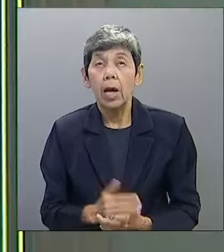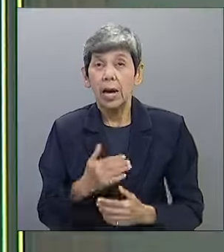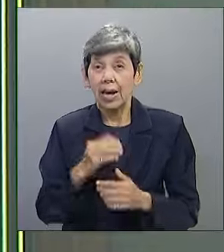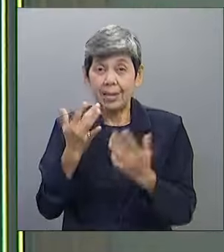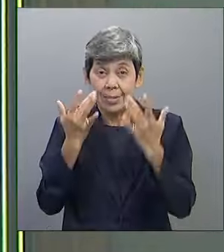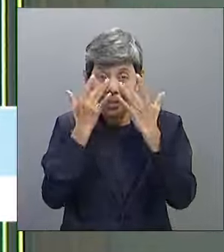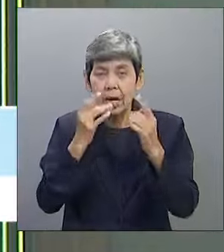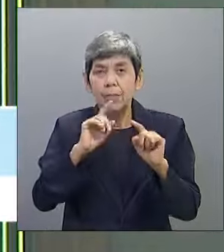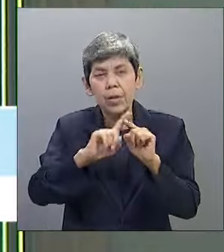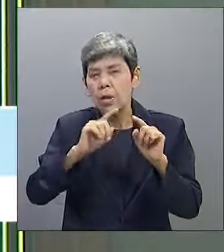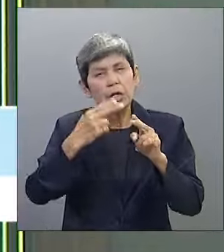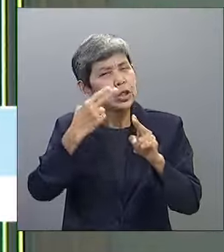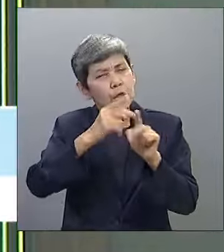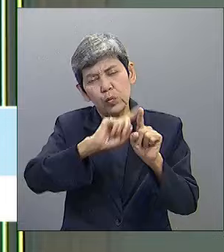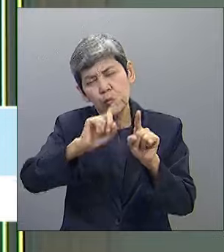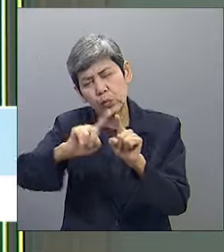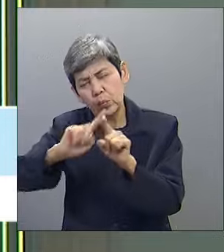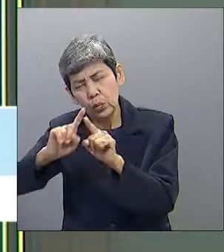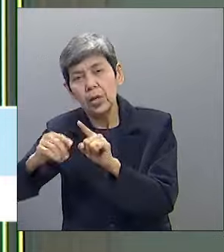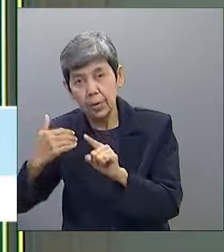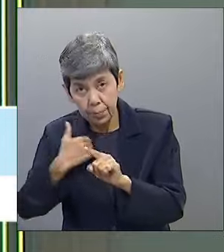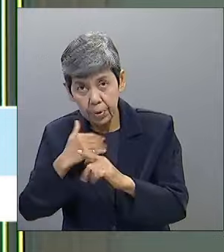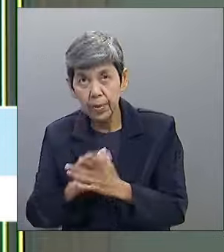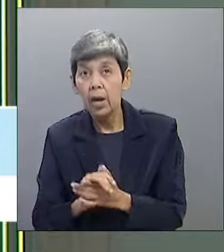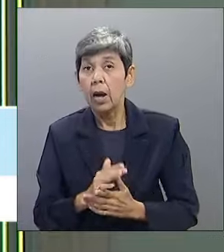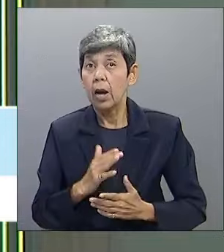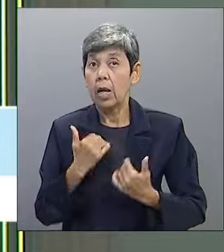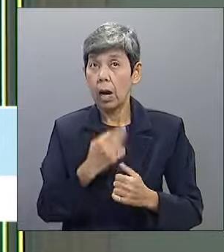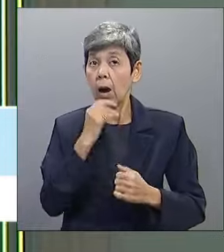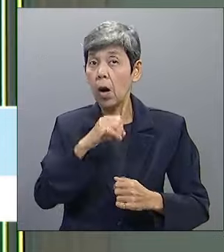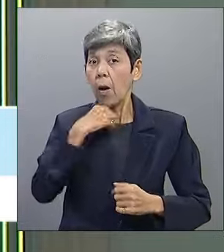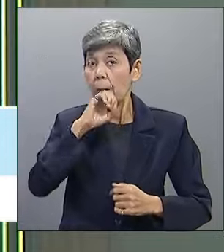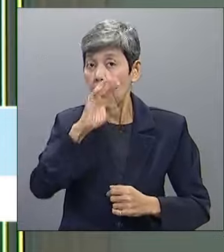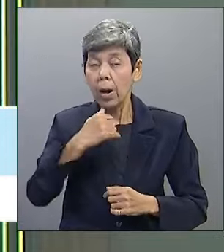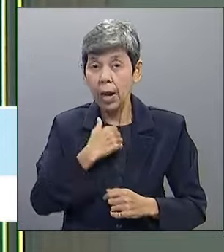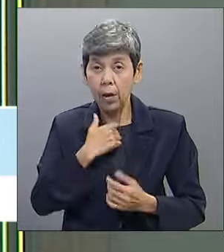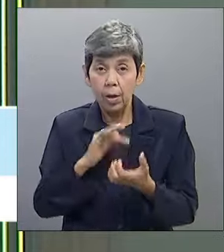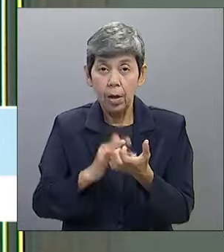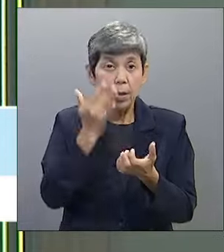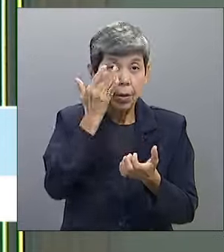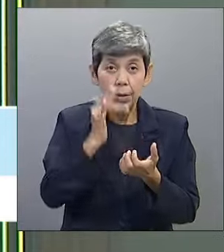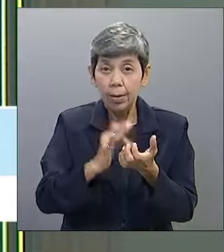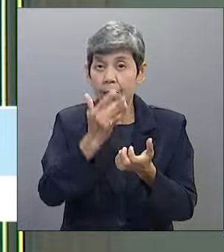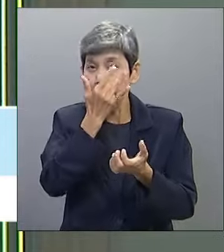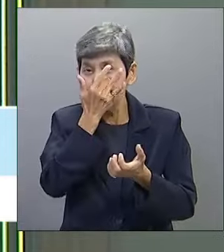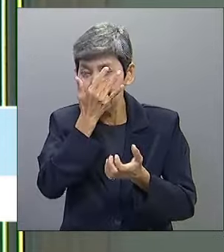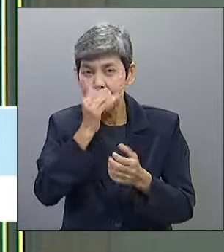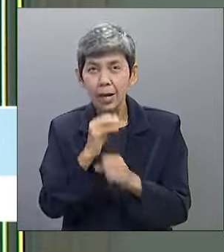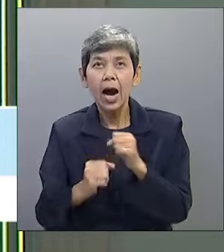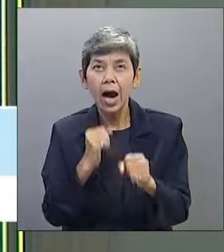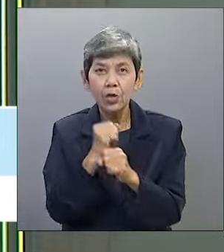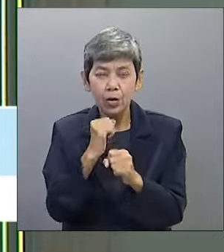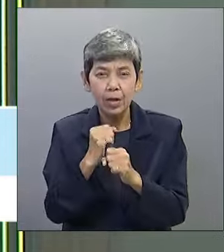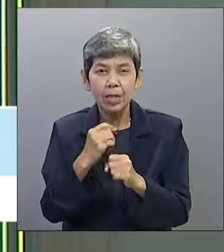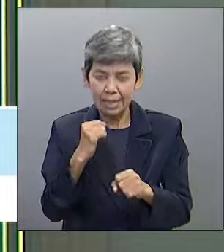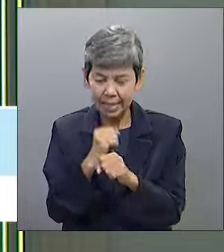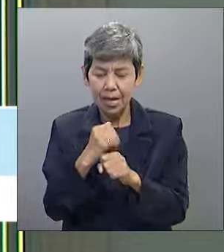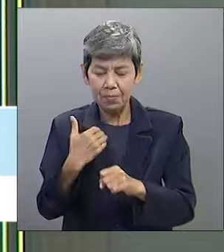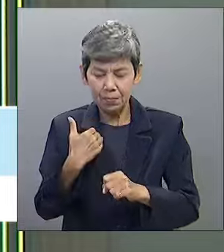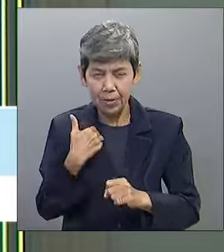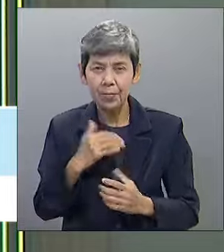เลนส์มีหลายรุ่นหลายยี่ห้อมากเลยนะครับ อย่างแรกเลยก็คืออย่างที่บอกครับยิ่งเราใช้คอนแทคเลนส์แบบที่อายุการใช้งานสั้นเนี่ยก็จะท